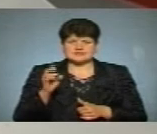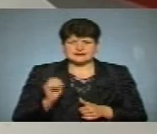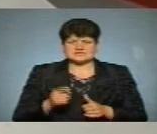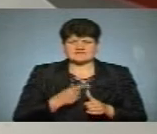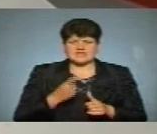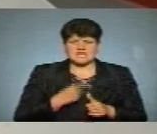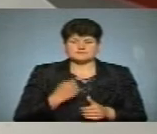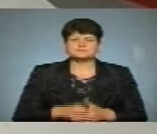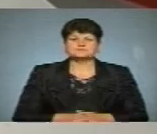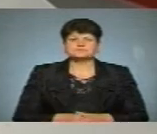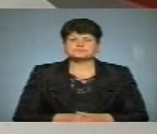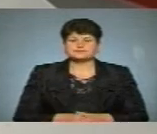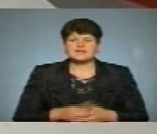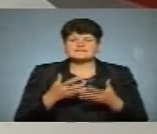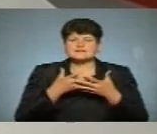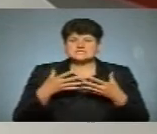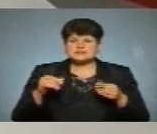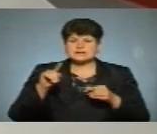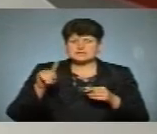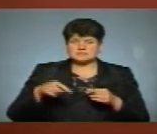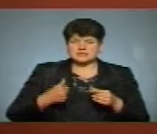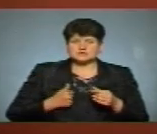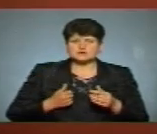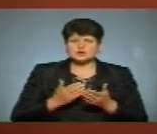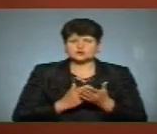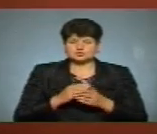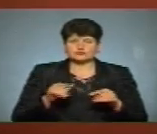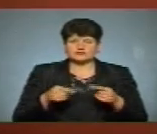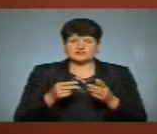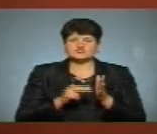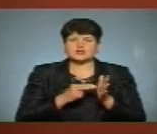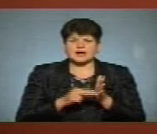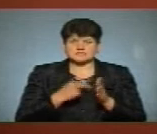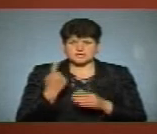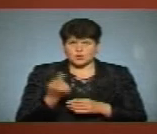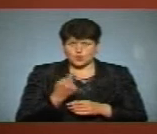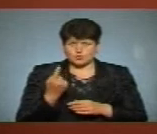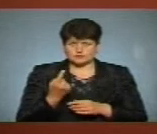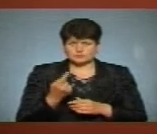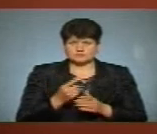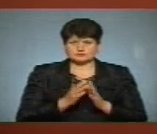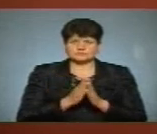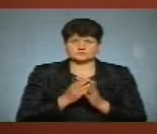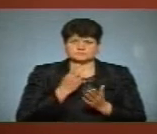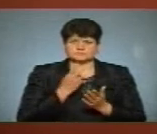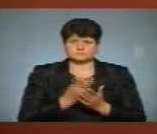звання. Весняний призов на службу поновили і у Черкаській області. Прошу до ефіру